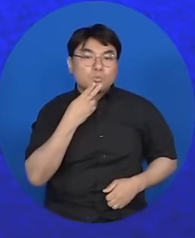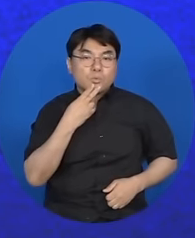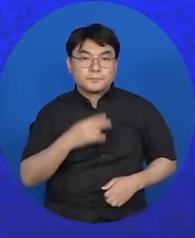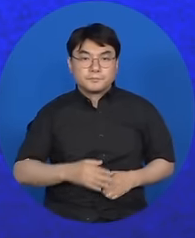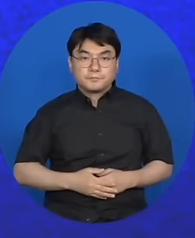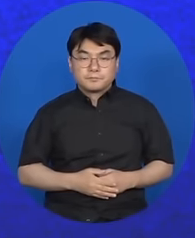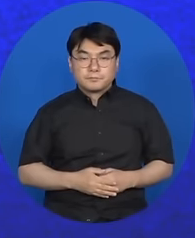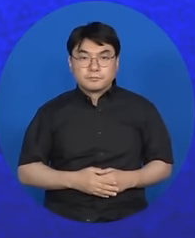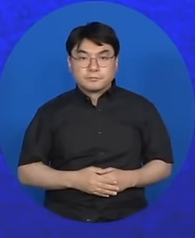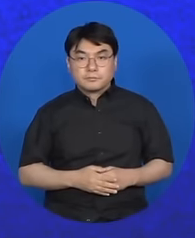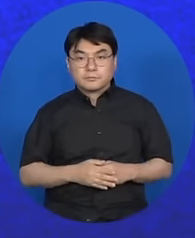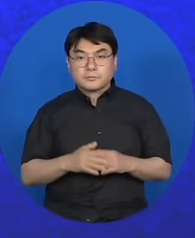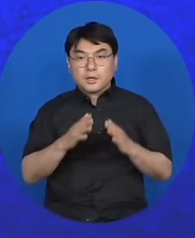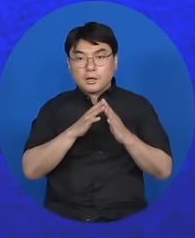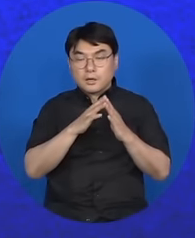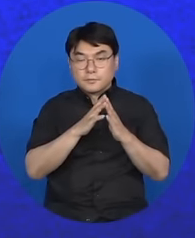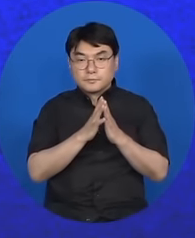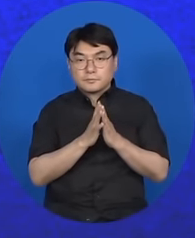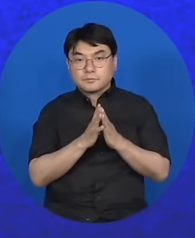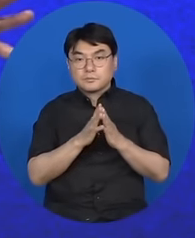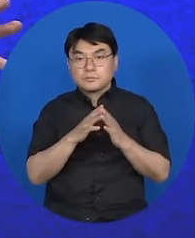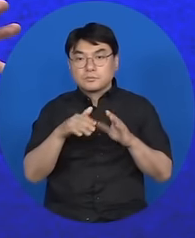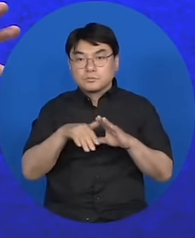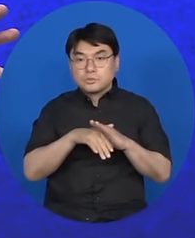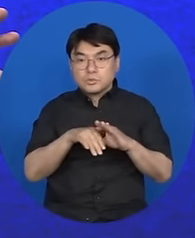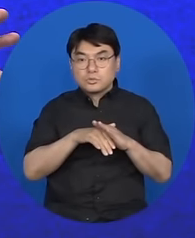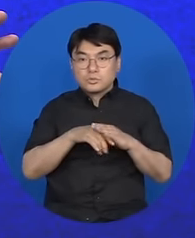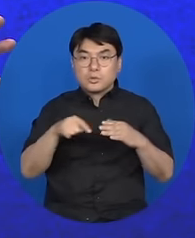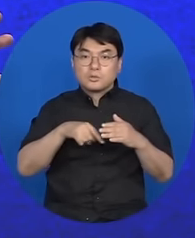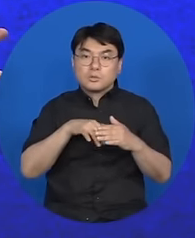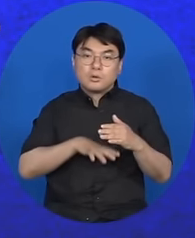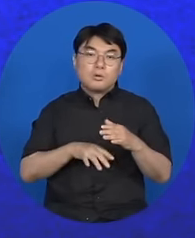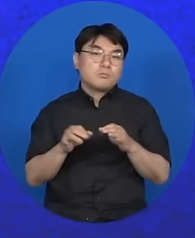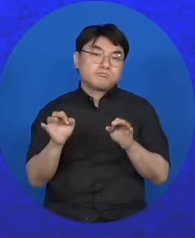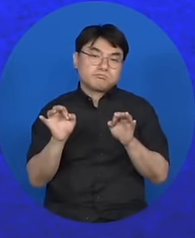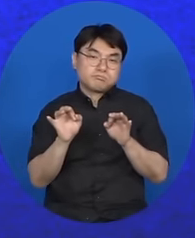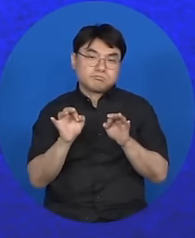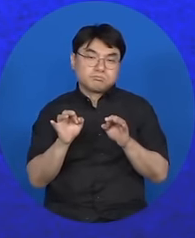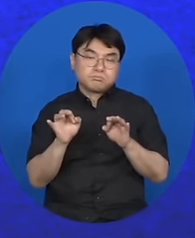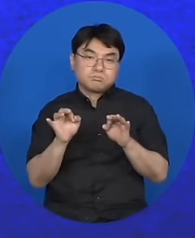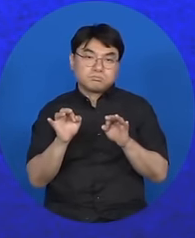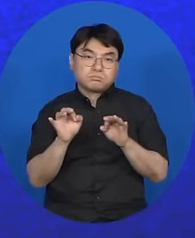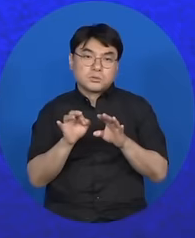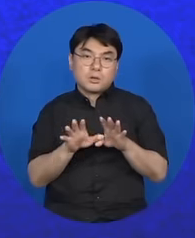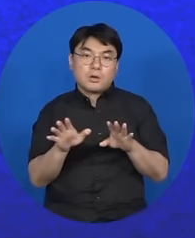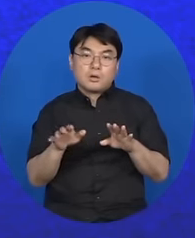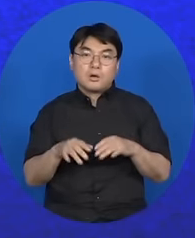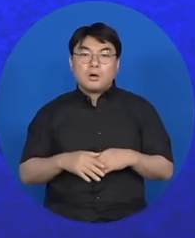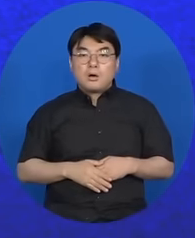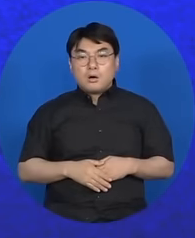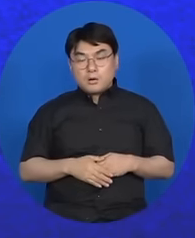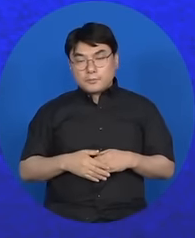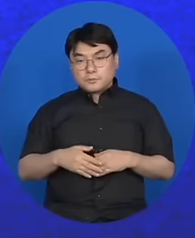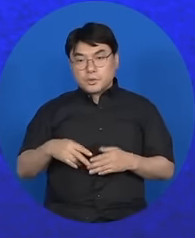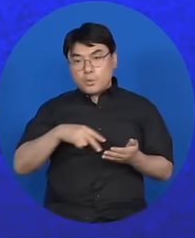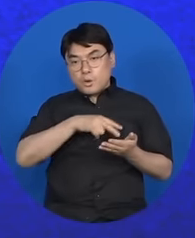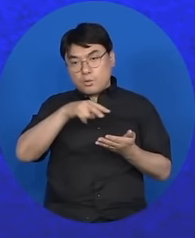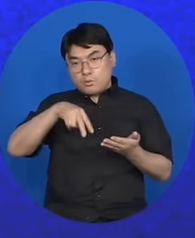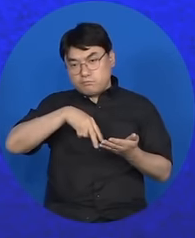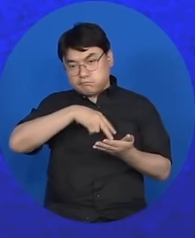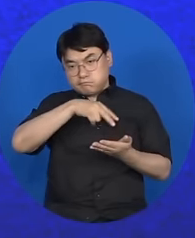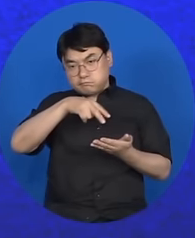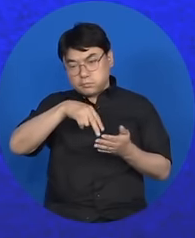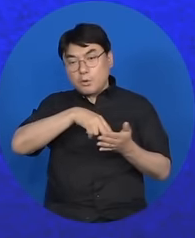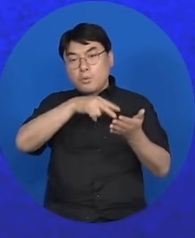가족 중심적인 문화 속에서 모든 것이 사라지는 것이죠. 어떤 의미냐면 철저한 외로움 속에 있었던